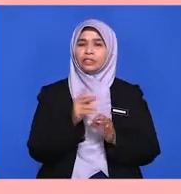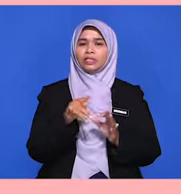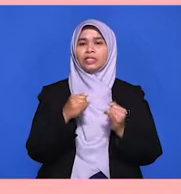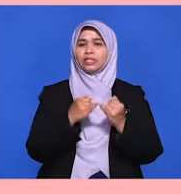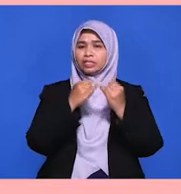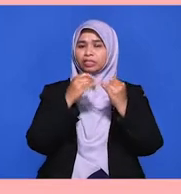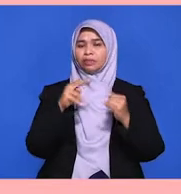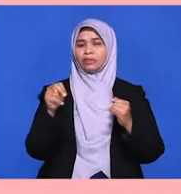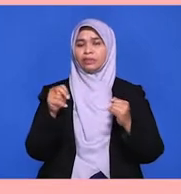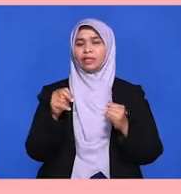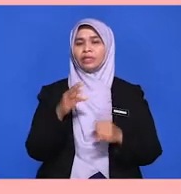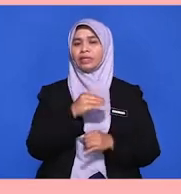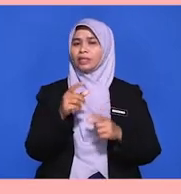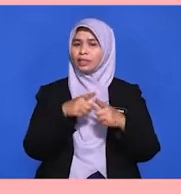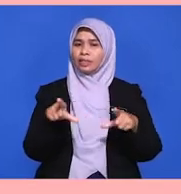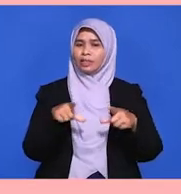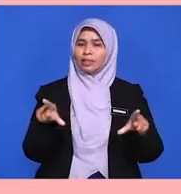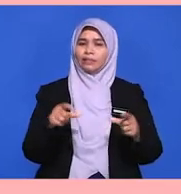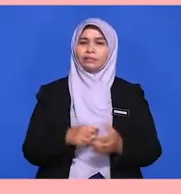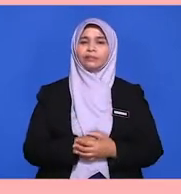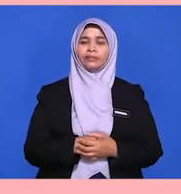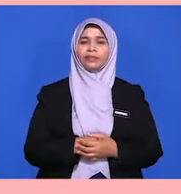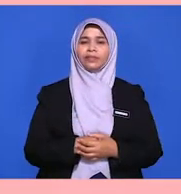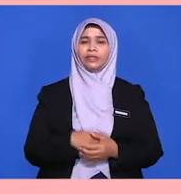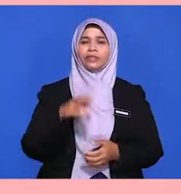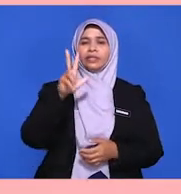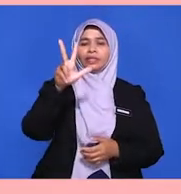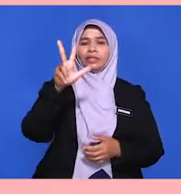produk dan lain-lain. Ketiga,